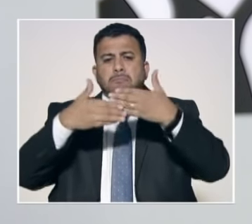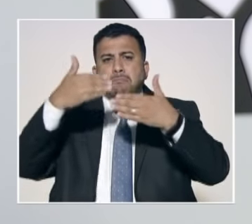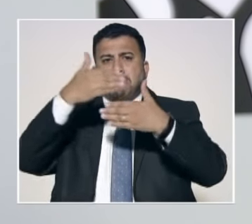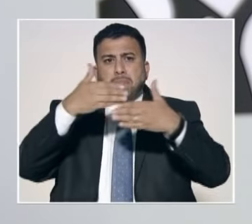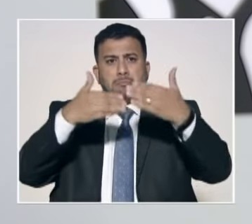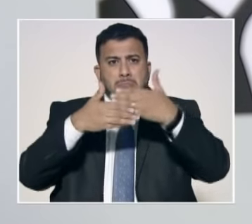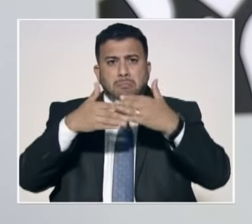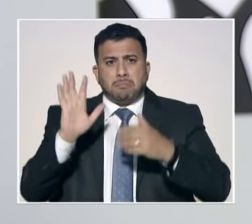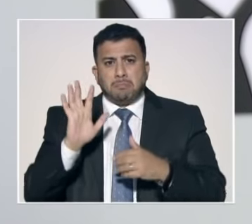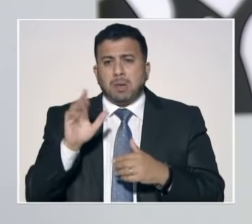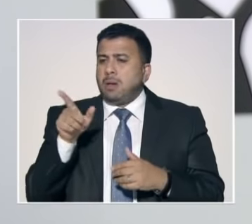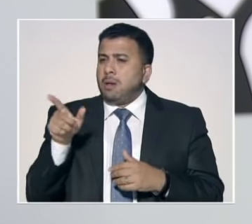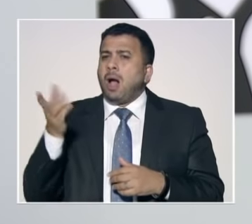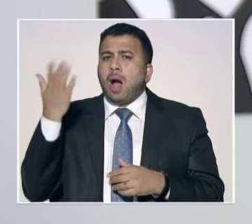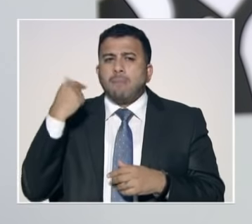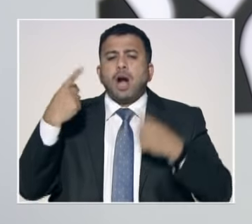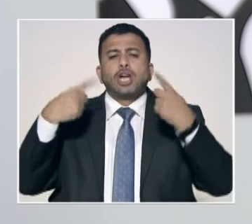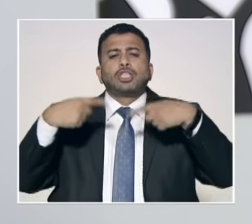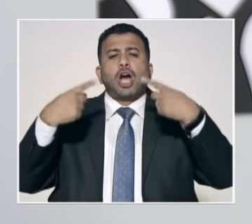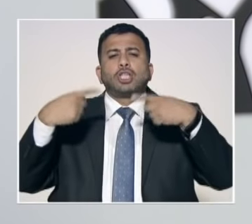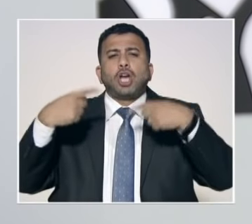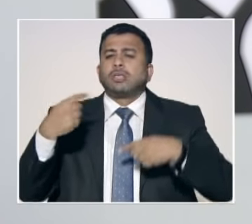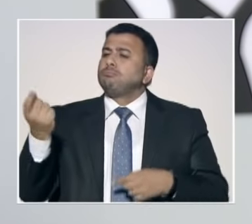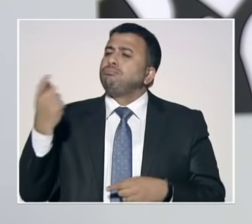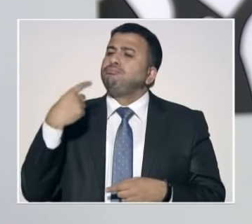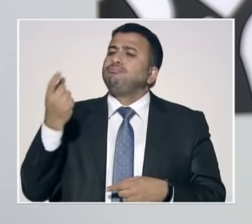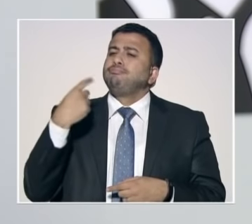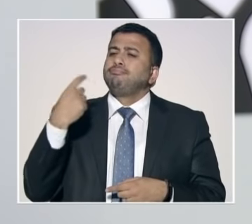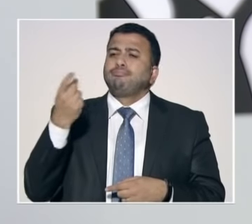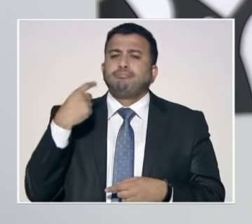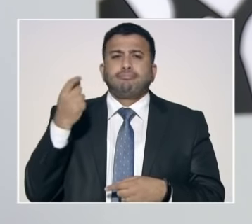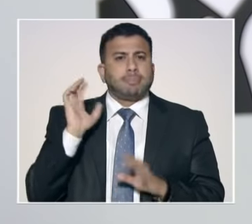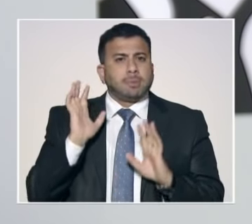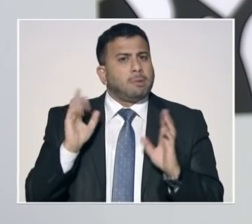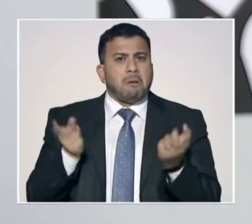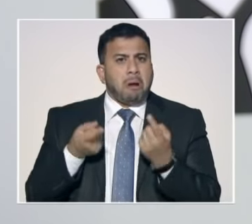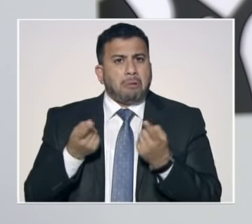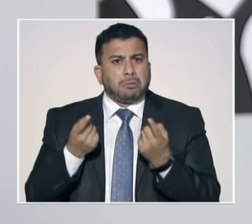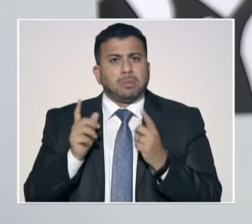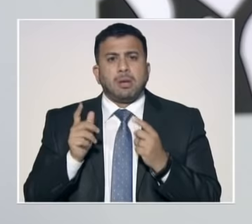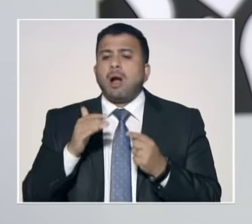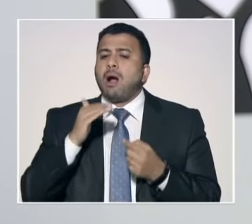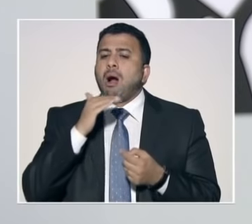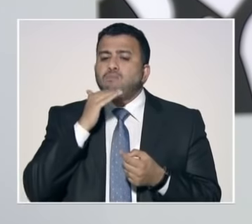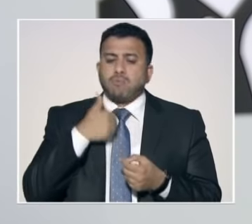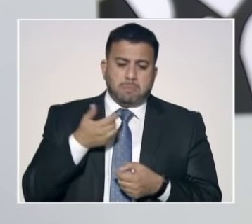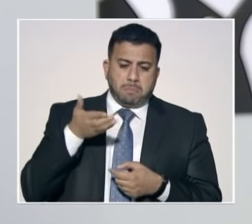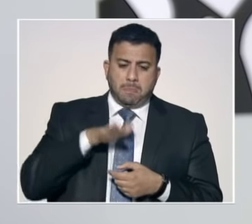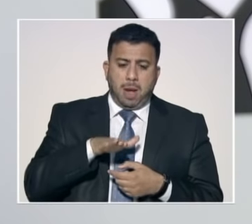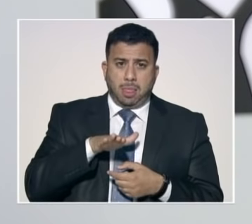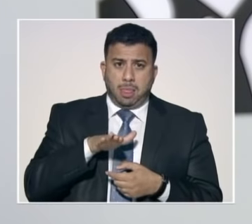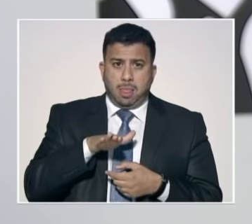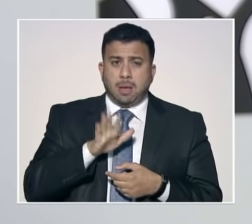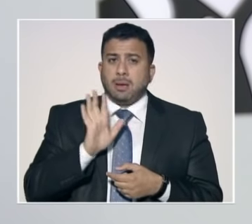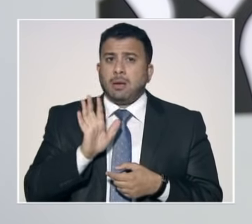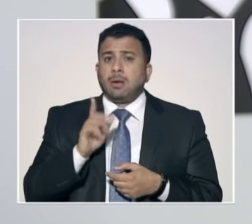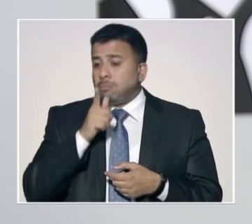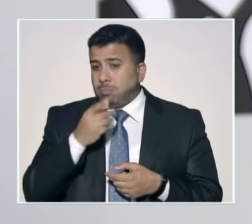وليست مثل الراتب المعاش اللي ذكرناه قبل قليل، لا، هذه تركة للذكر مثل حظ الأنثيين، فيقتسم في جميع